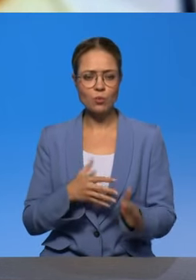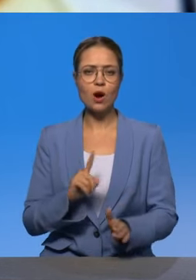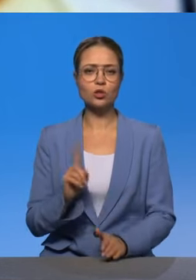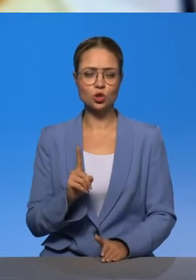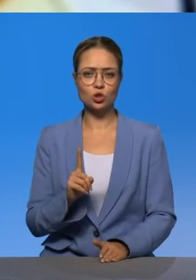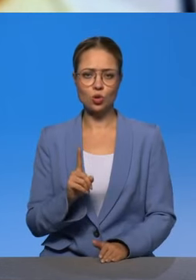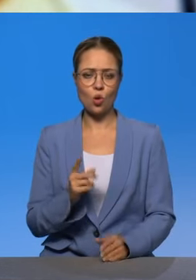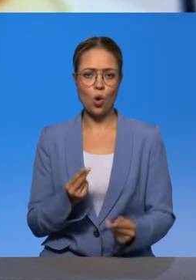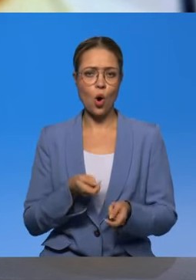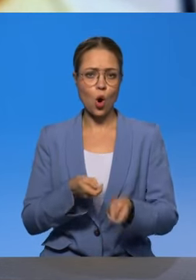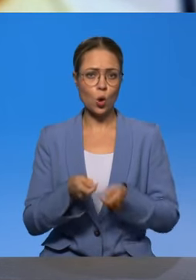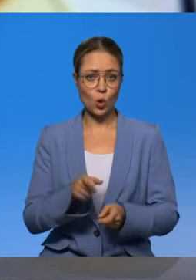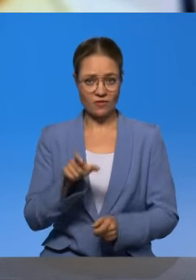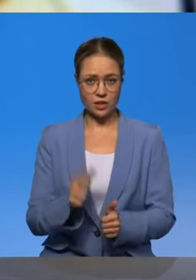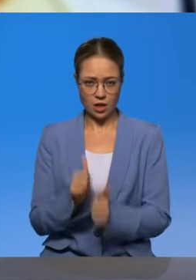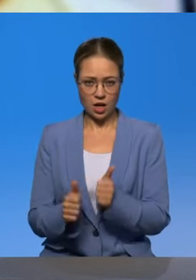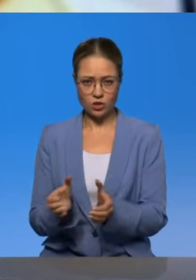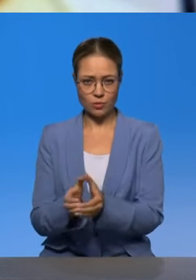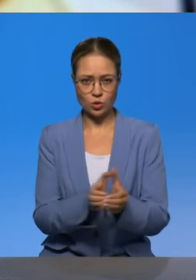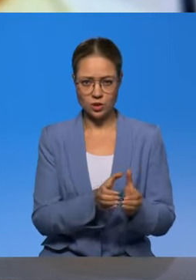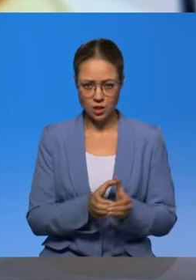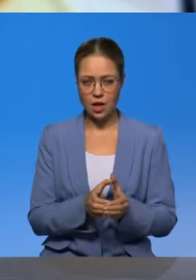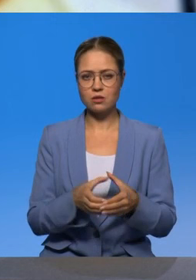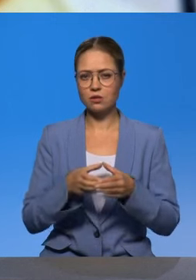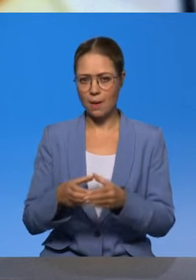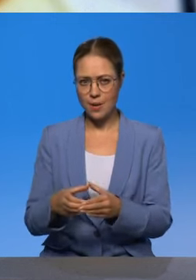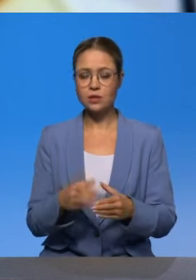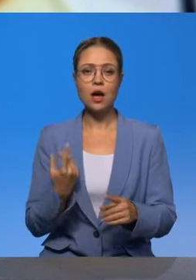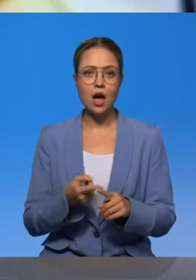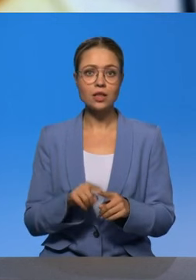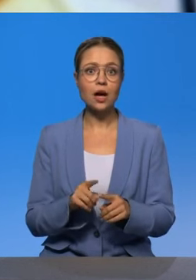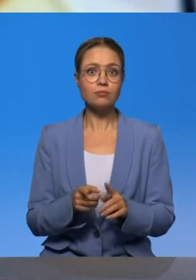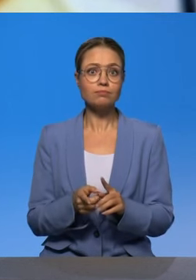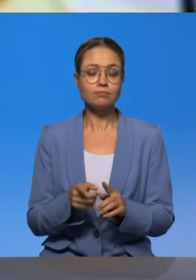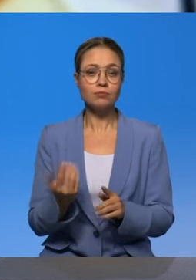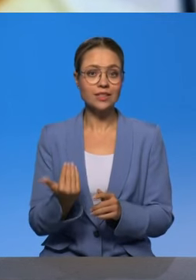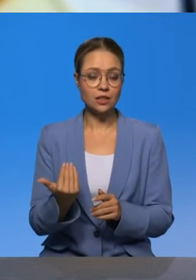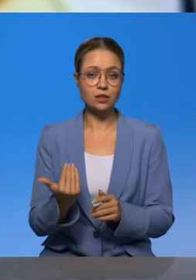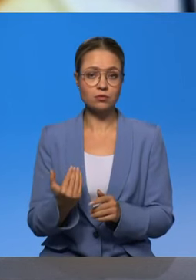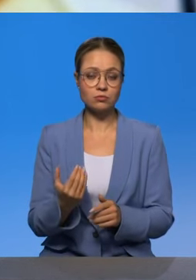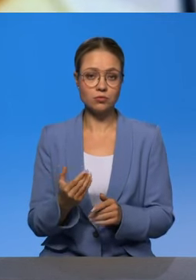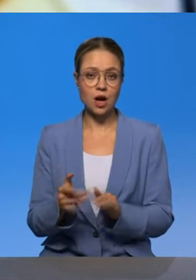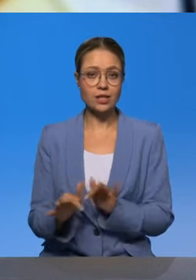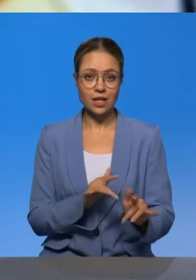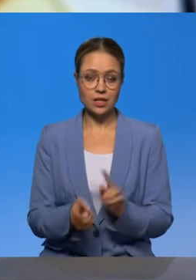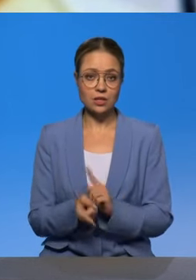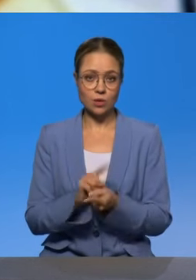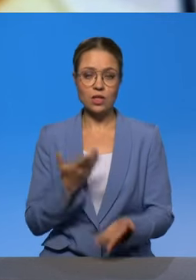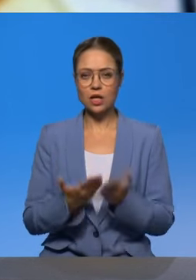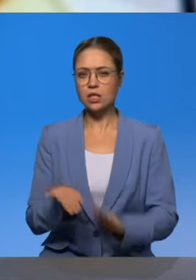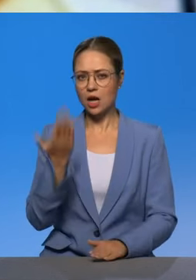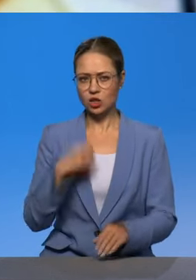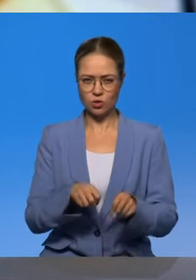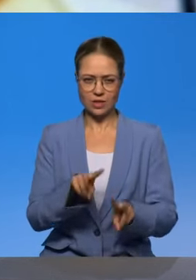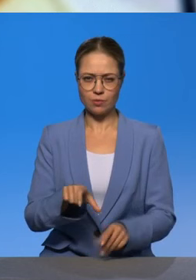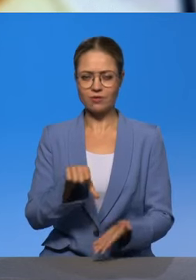руководителя каждого подразделения, каждой команды, оно меняется. То есть, если раньше вот выступает эксперт, и он сказал,